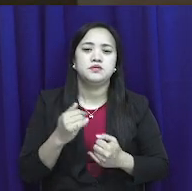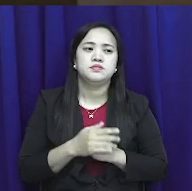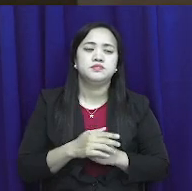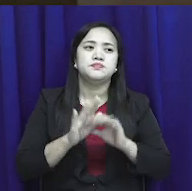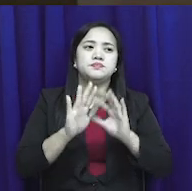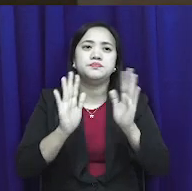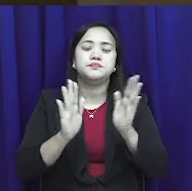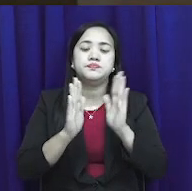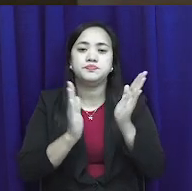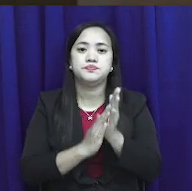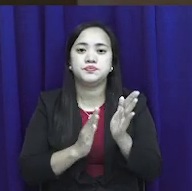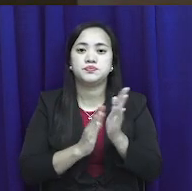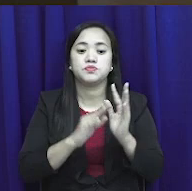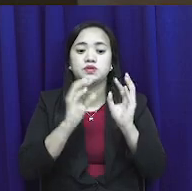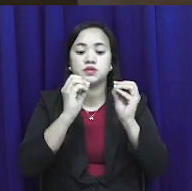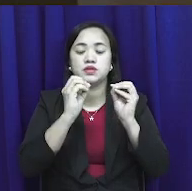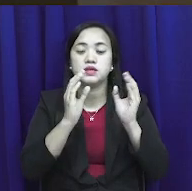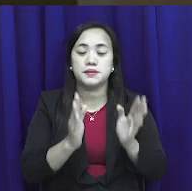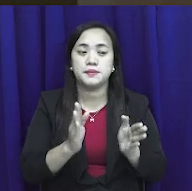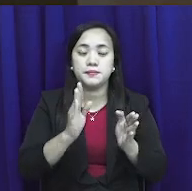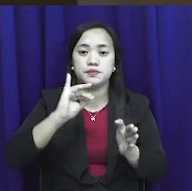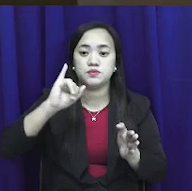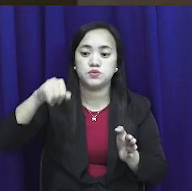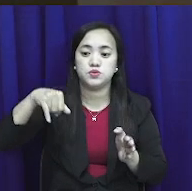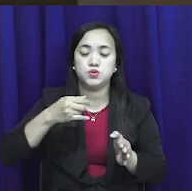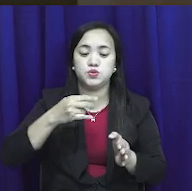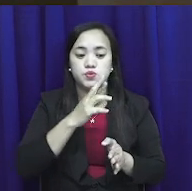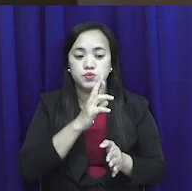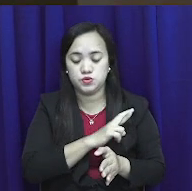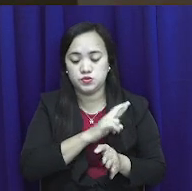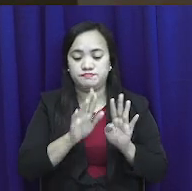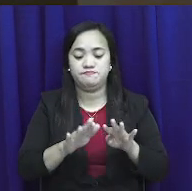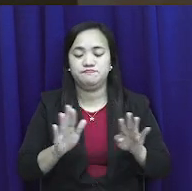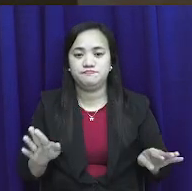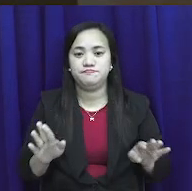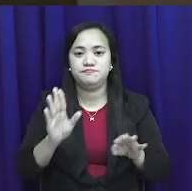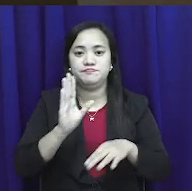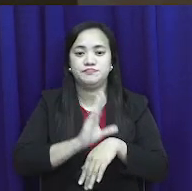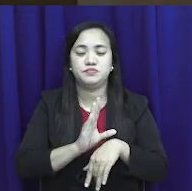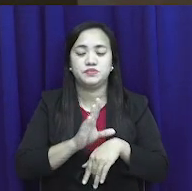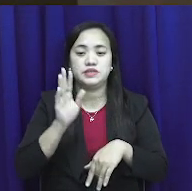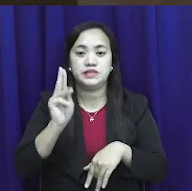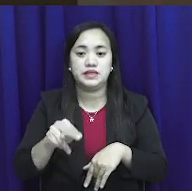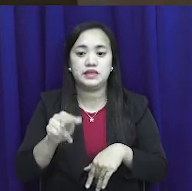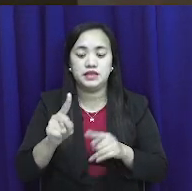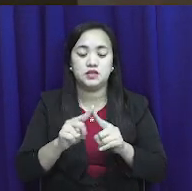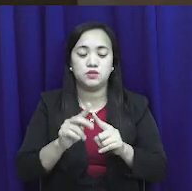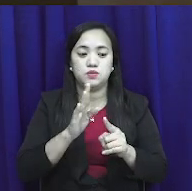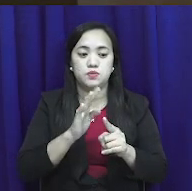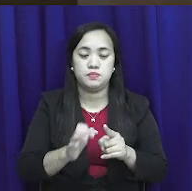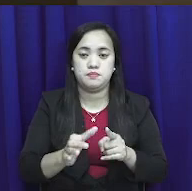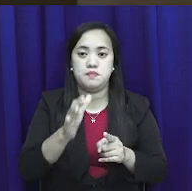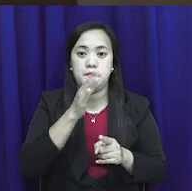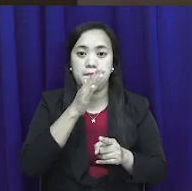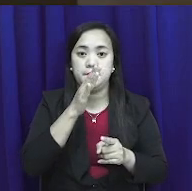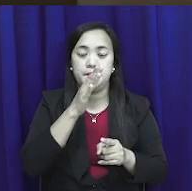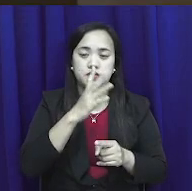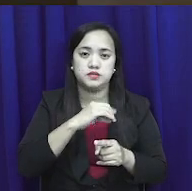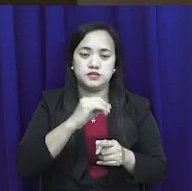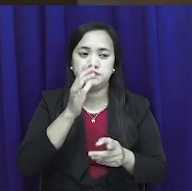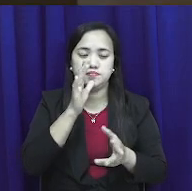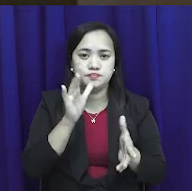bagamat na ang Junior church ay na nasa Junior church y kailangan pa rin ng mga mothers diyan o '